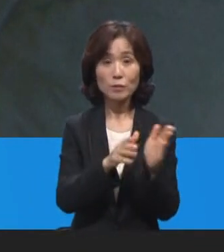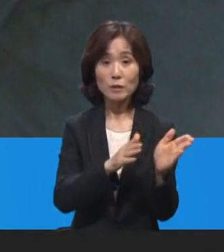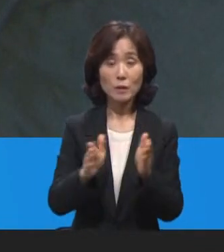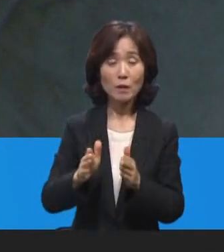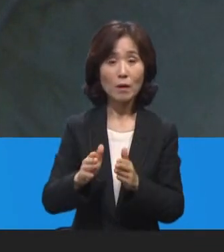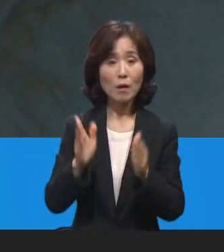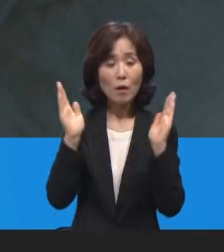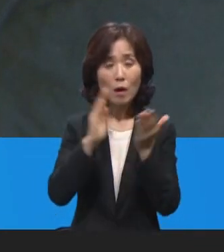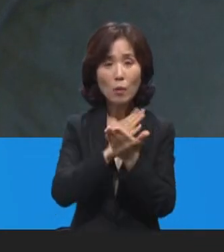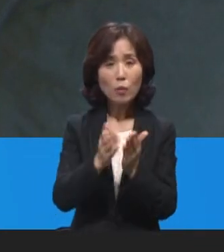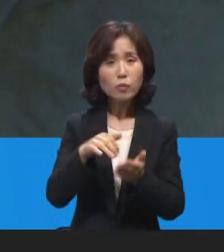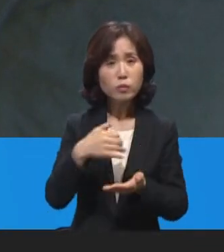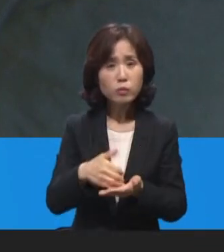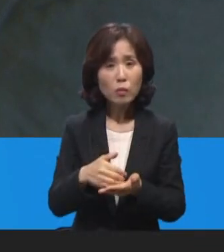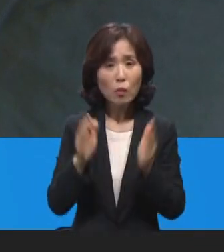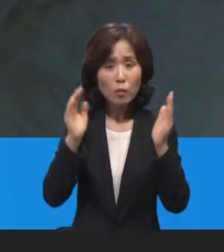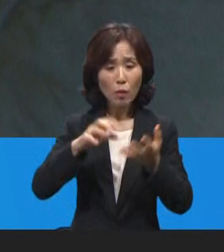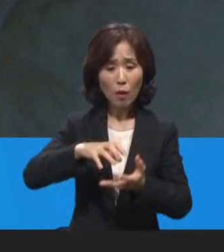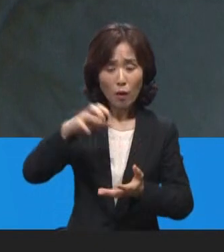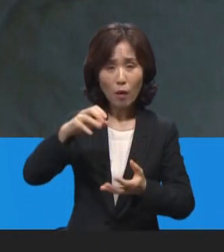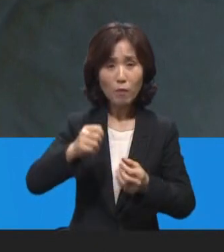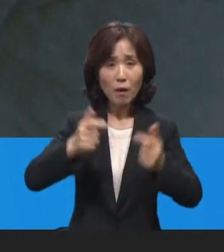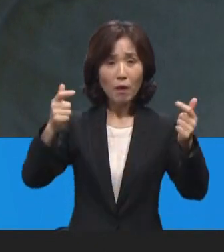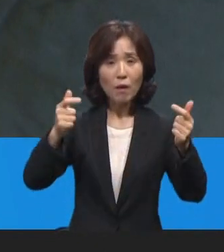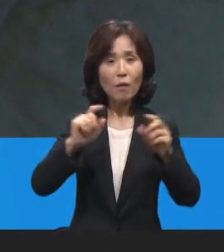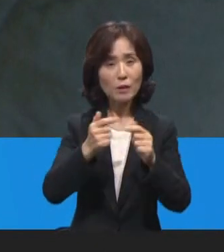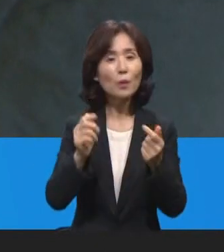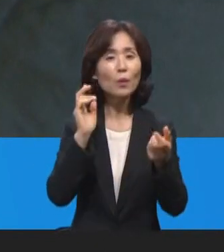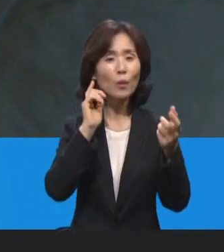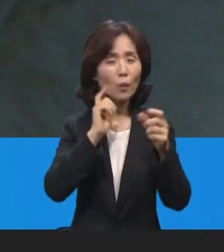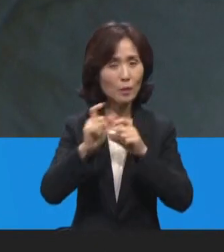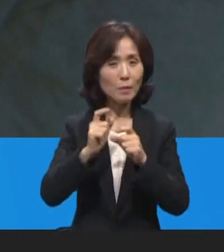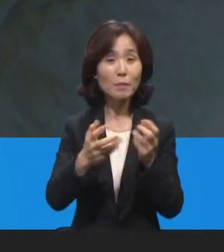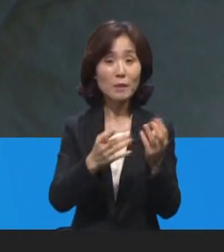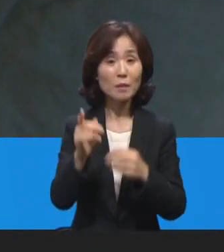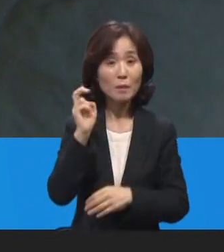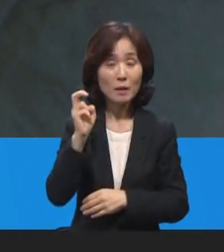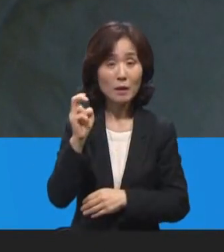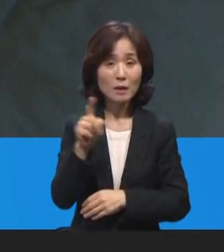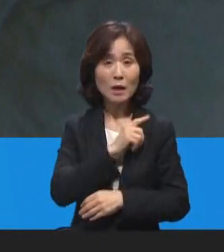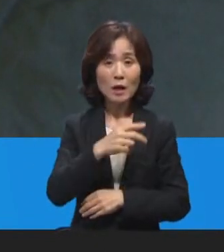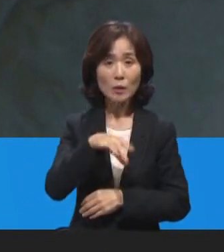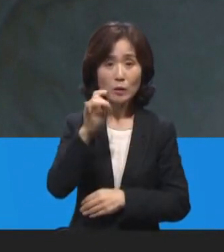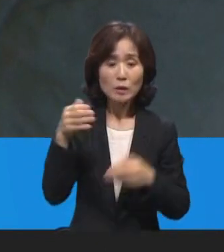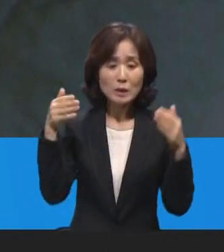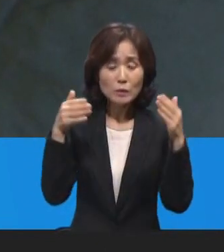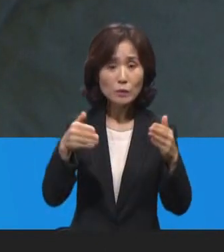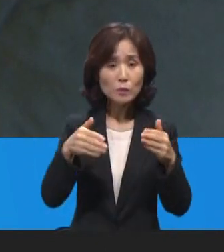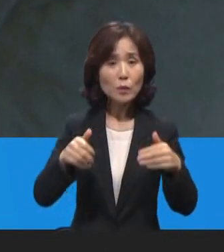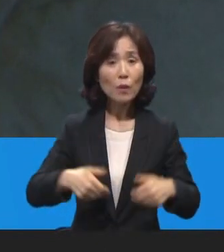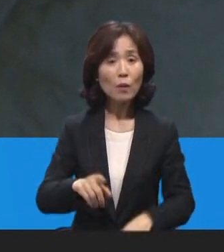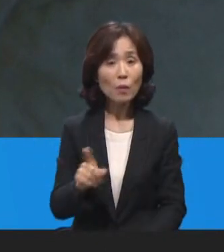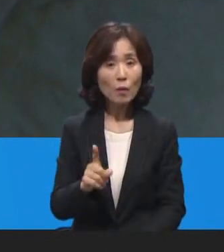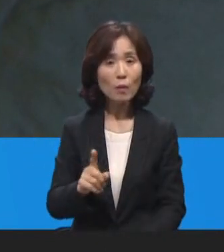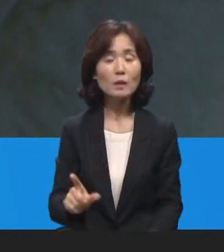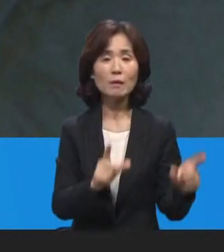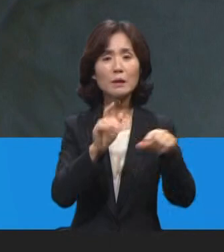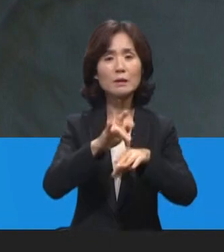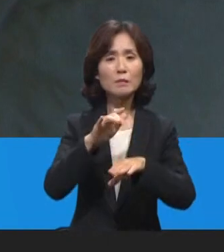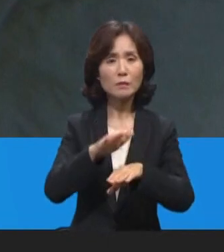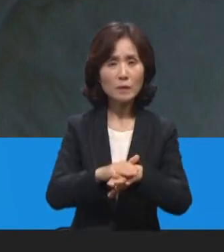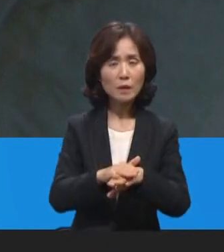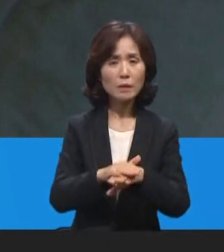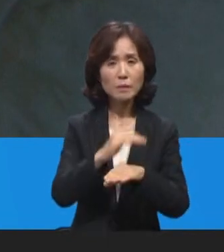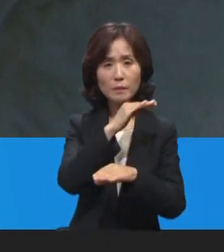다 갑자기 늘어나다 보니까 이런저런 고민이 많을 시기에 일겁니다 가장 먼저 집중해야 될 것은 무엇인지 또 생활습관은